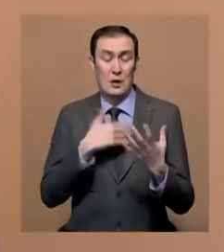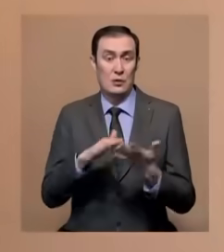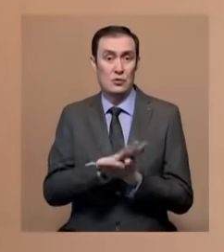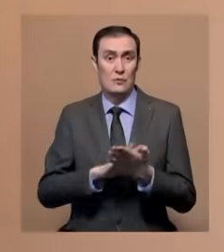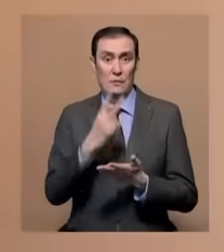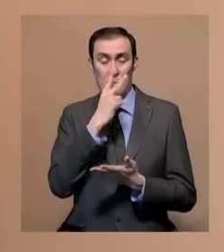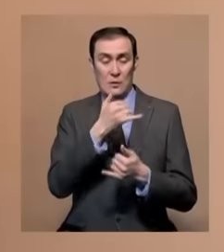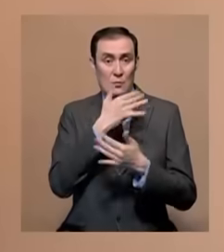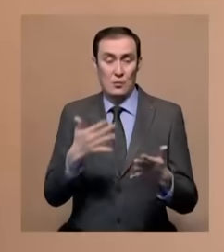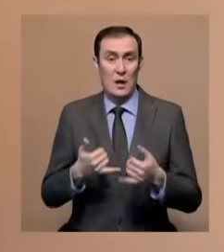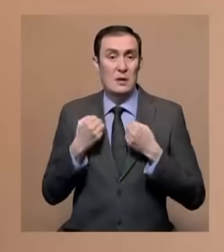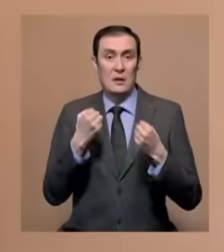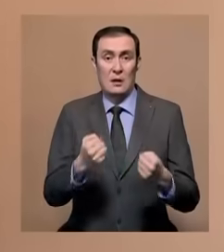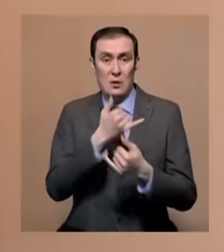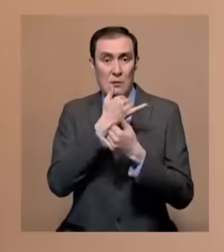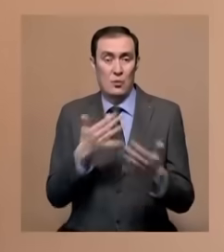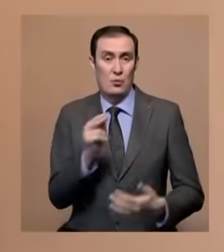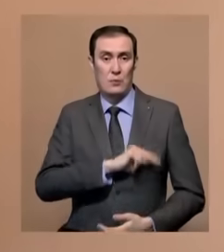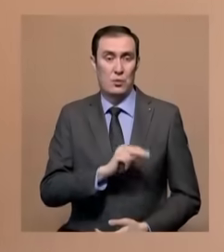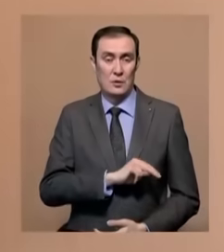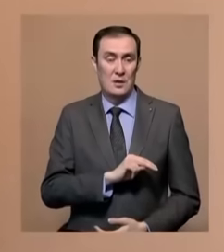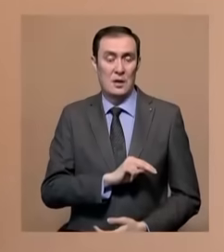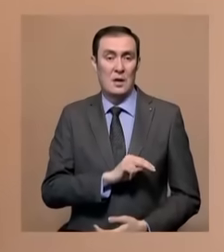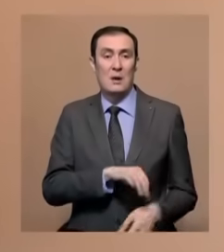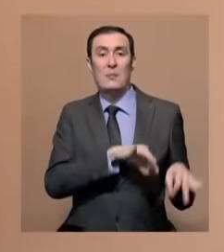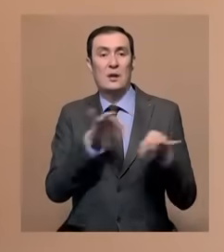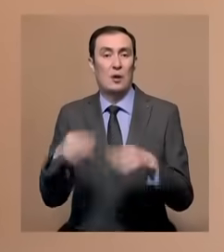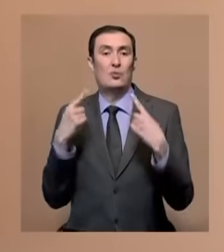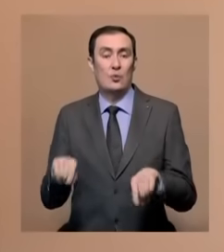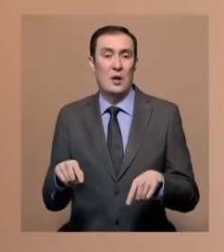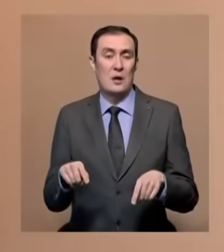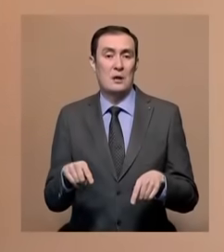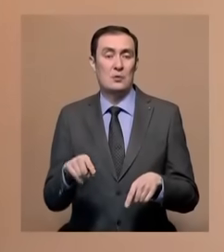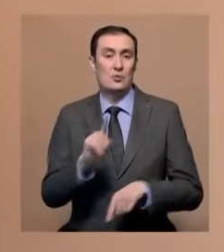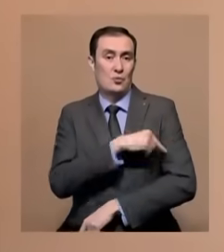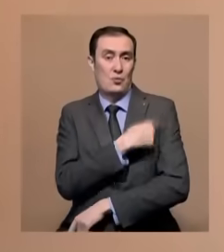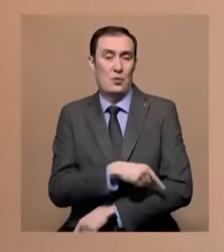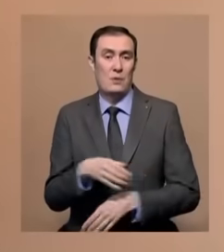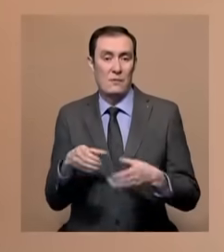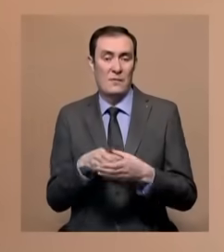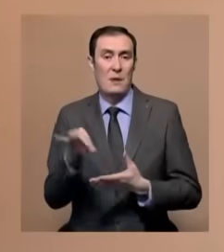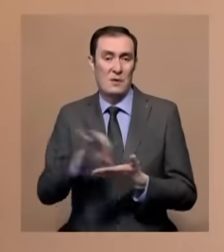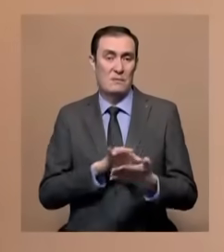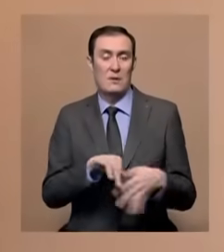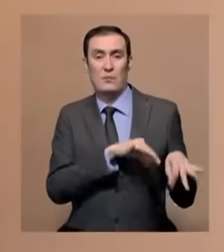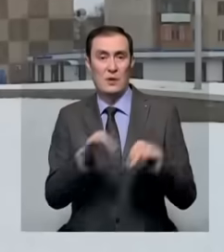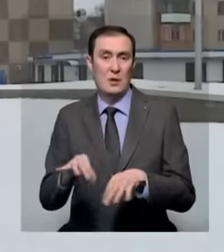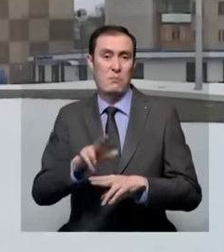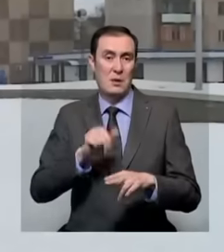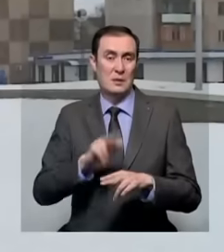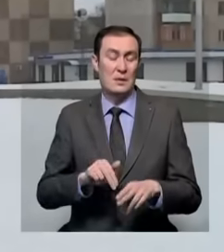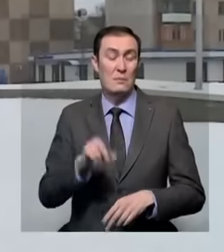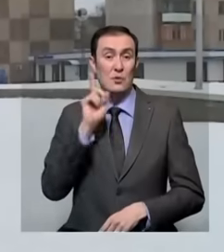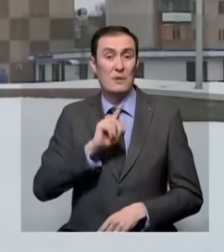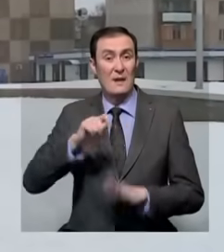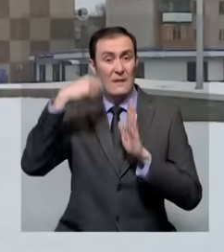вижу. Сказал, я не поеду, все, я не смогу. Приехали другие бригады и оперативно приехали 102. Между